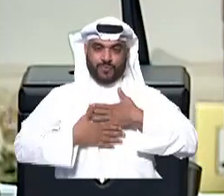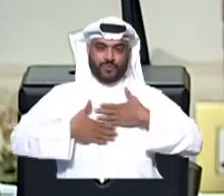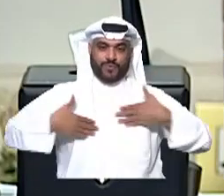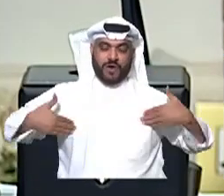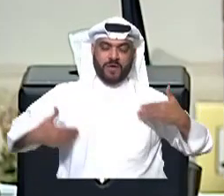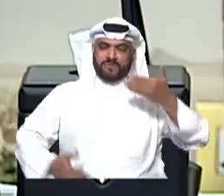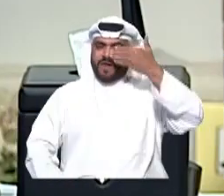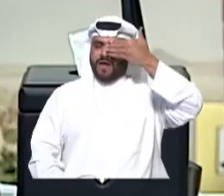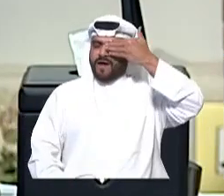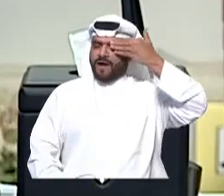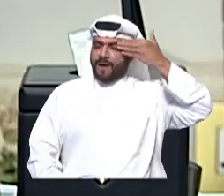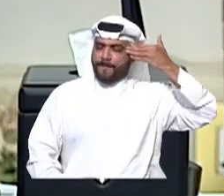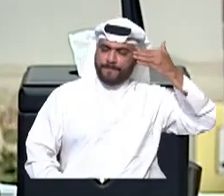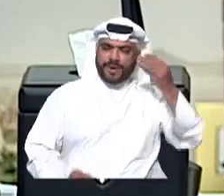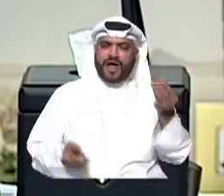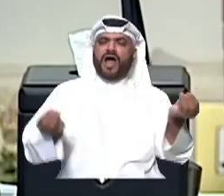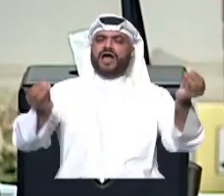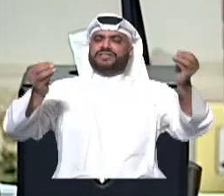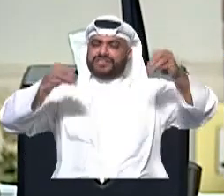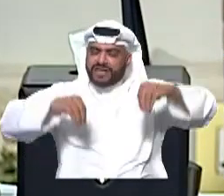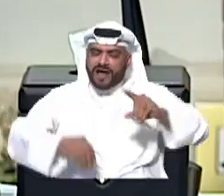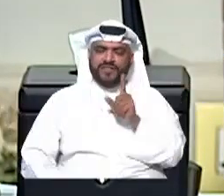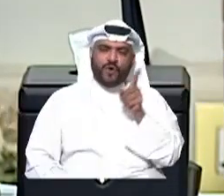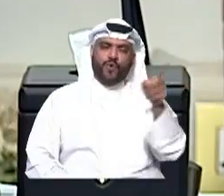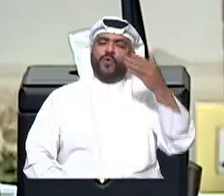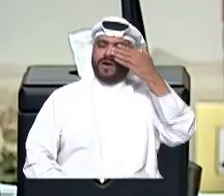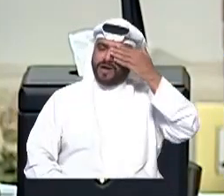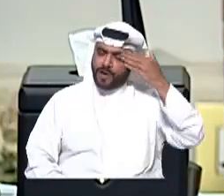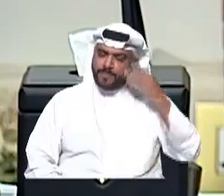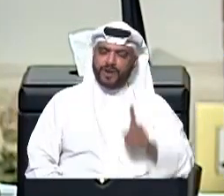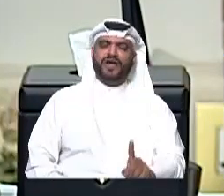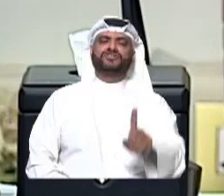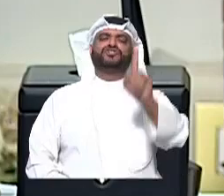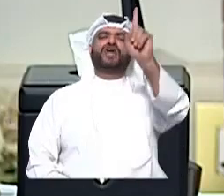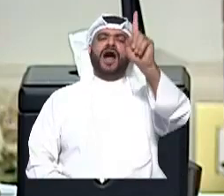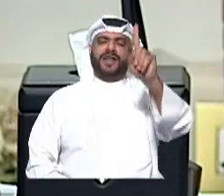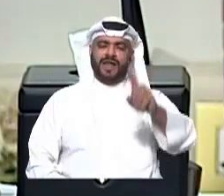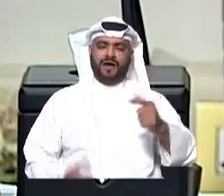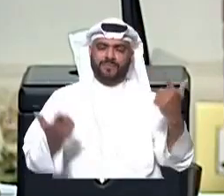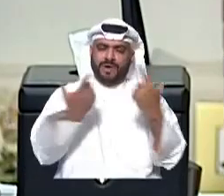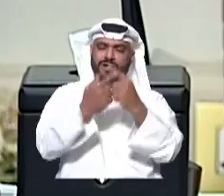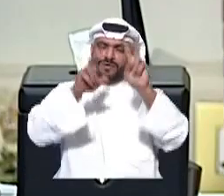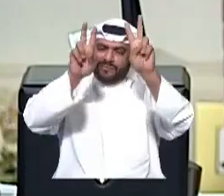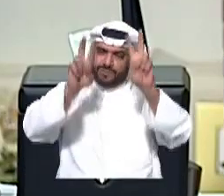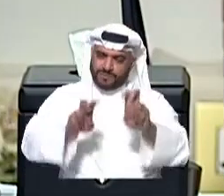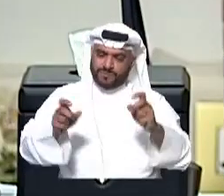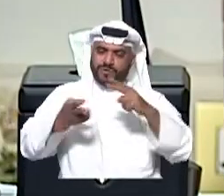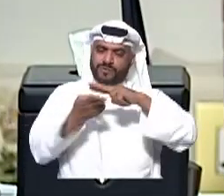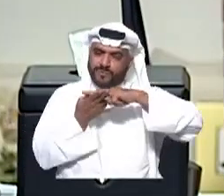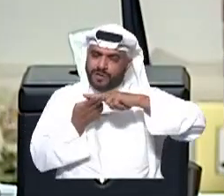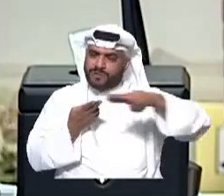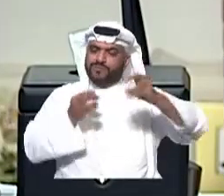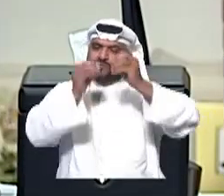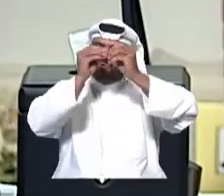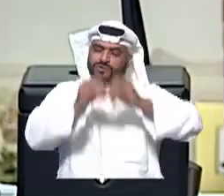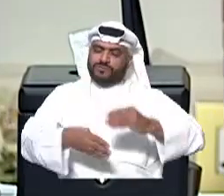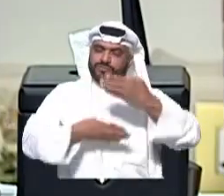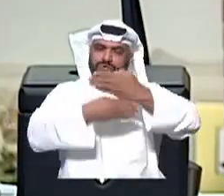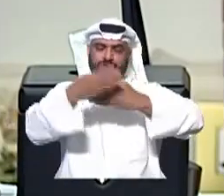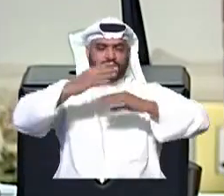وخبرته العملية التي ستمكنه بإذن الله تعالى من النهوض بالبلد